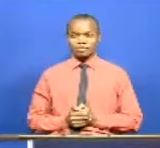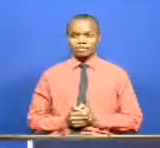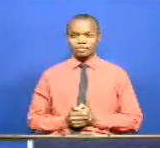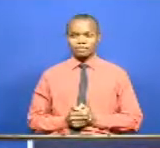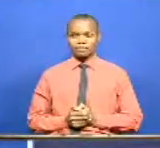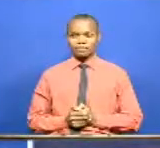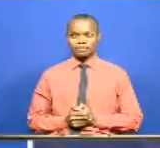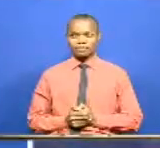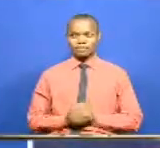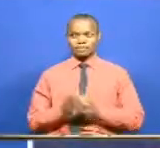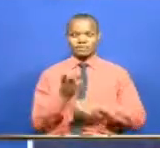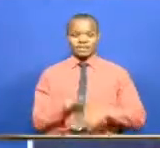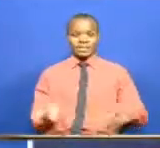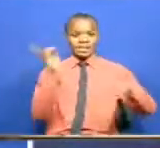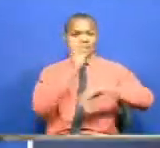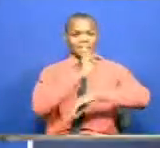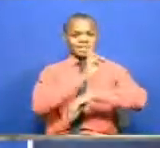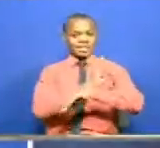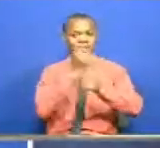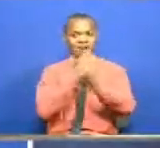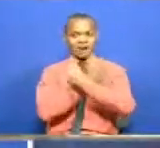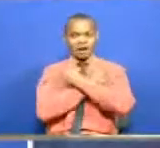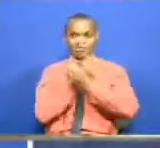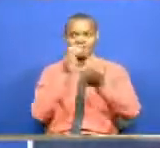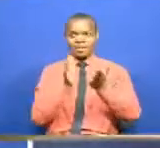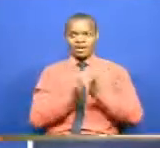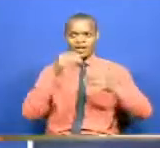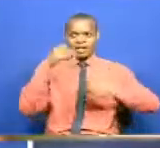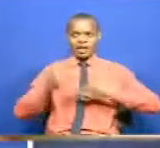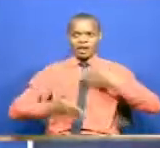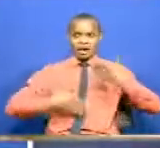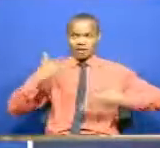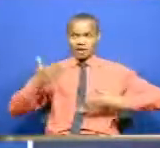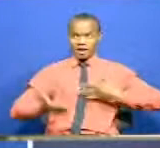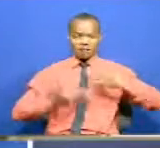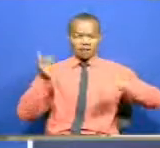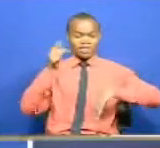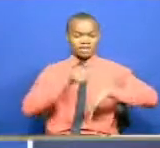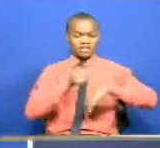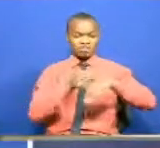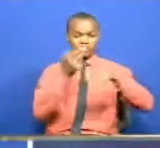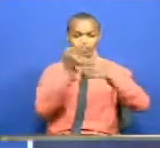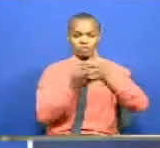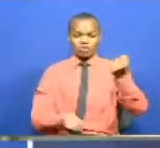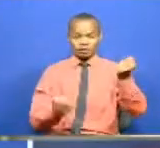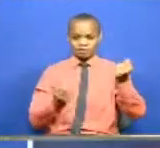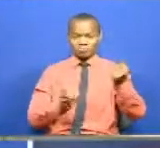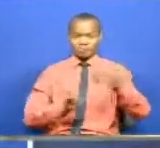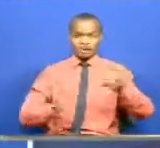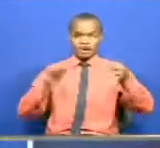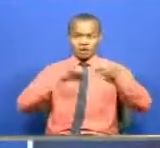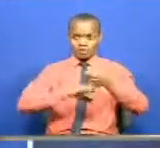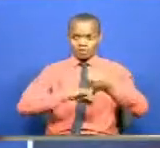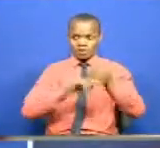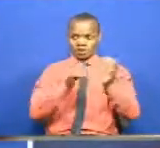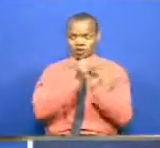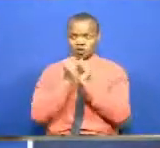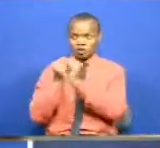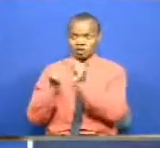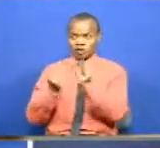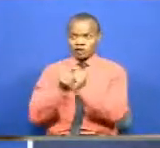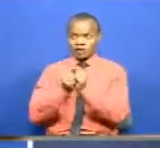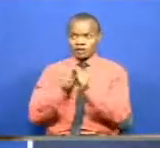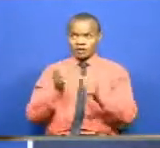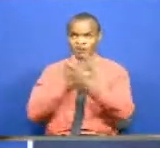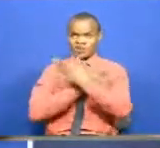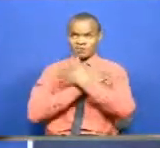Ilikuwa siku ya mapenzi na furaha wakati wapenzi wawili walipoamua kuasi ukapera. Wakiwa pamoja na jamaa na marafiki